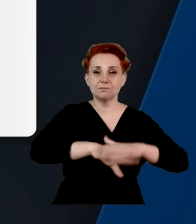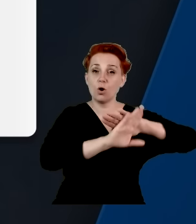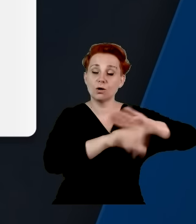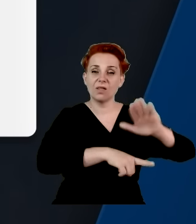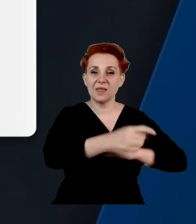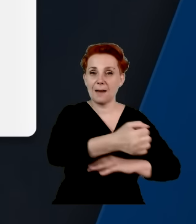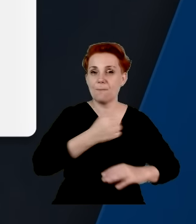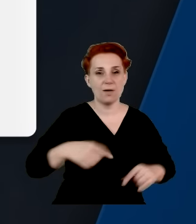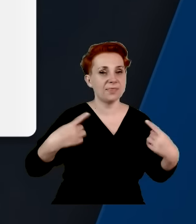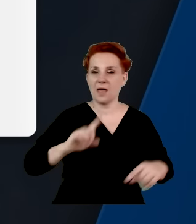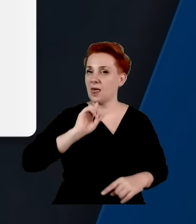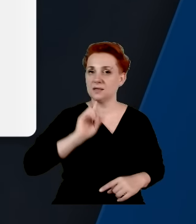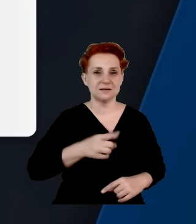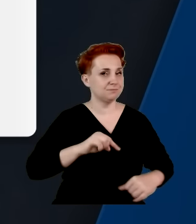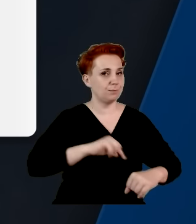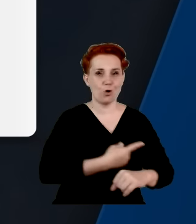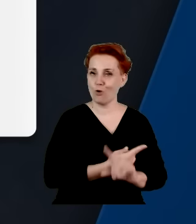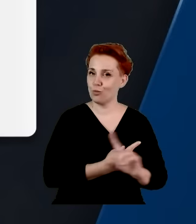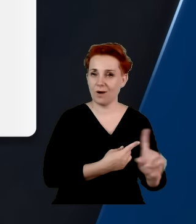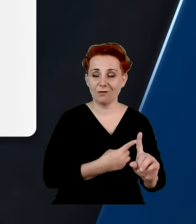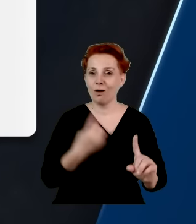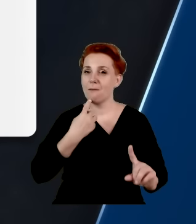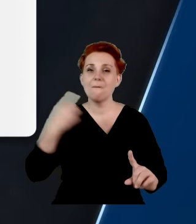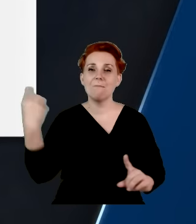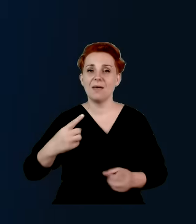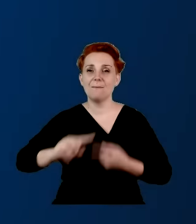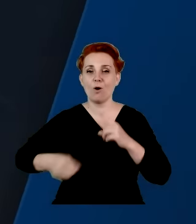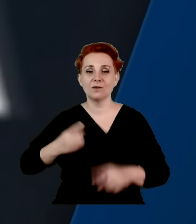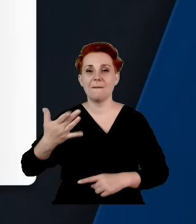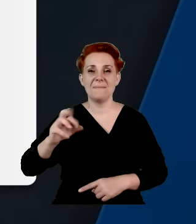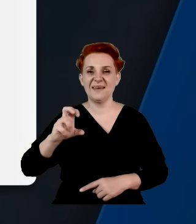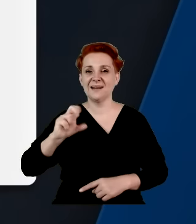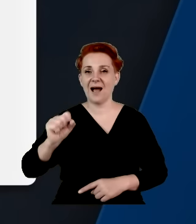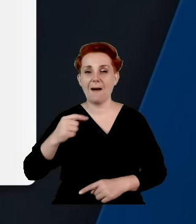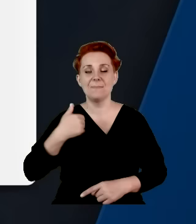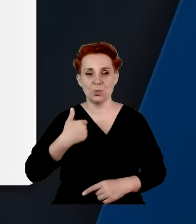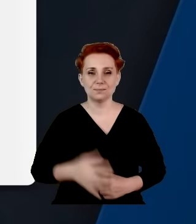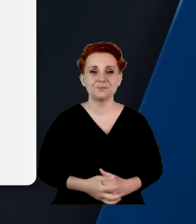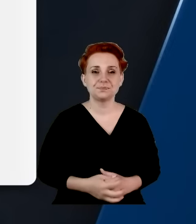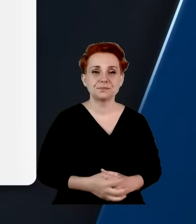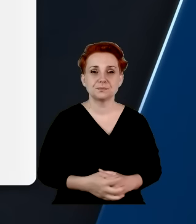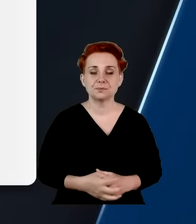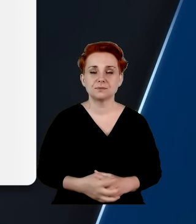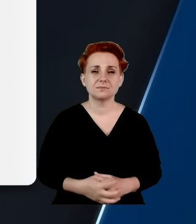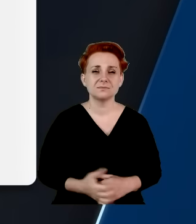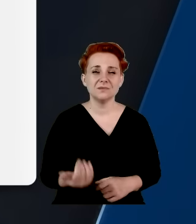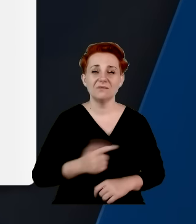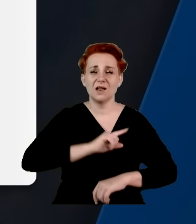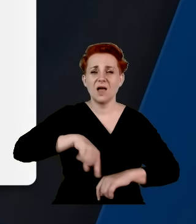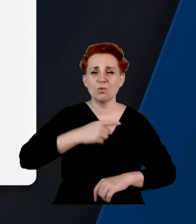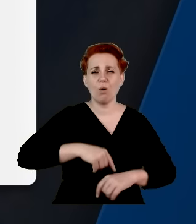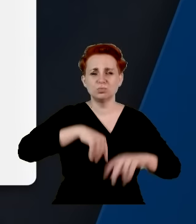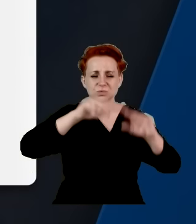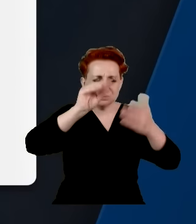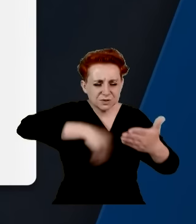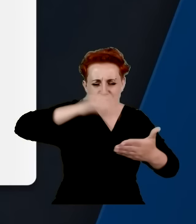były zlecone przez prokuraturę. Powstały na polityczne zlecenie Arkadiusza Myrchy. Przez setki godzin pracowaliśmy